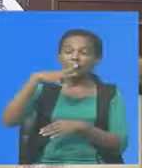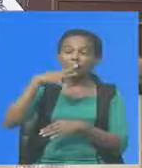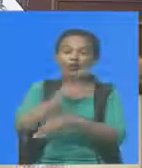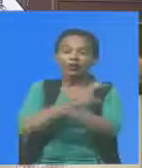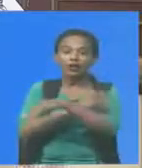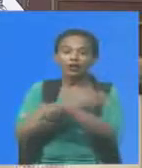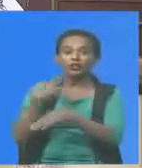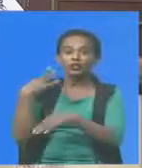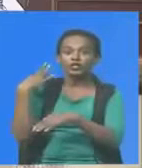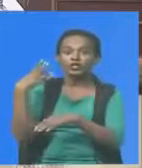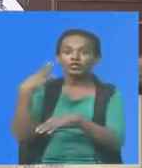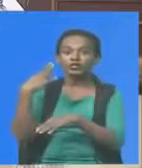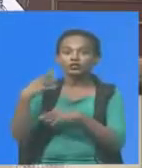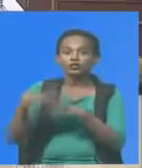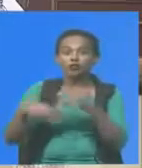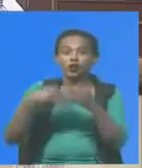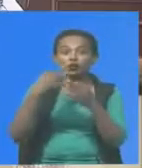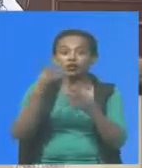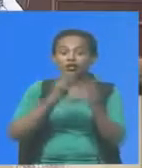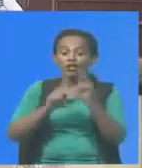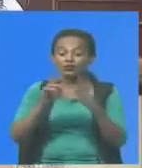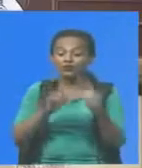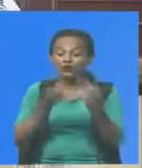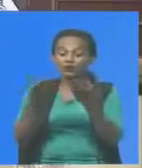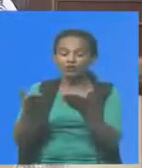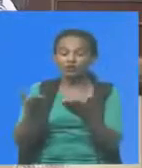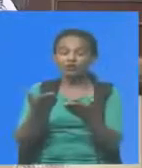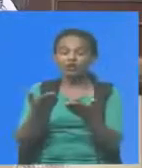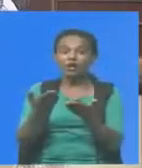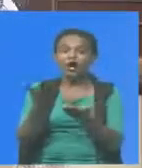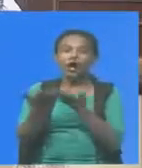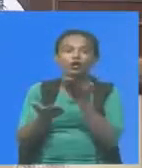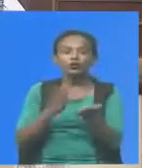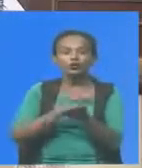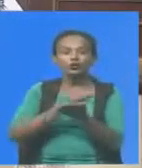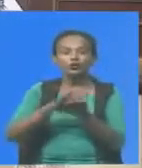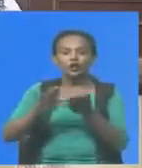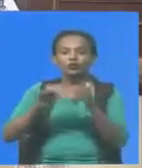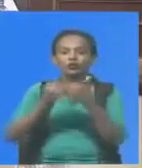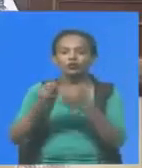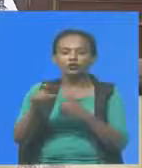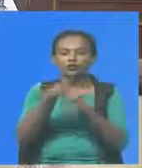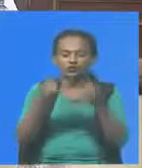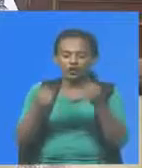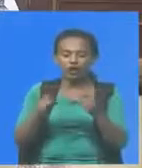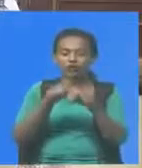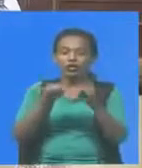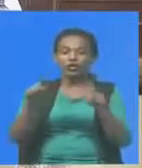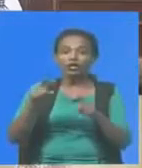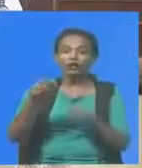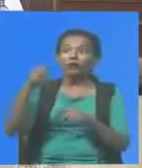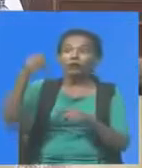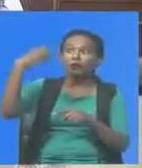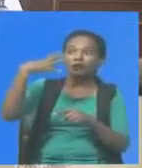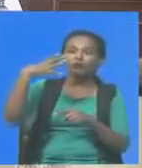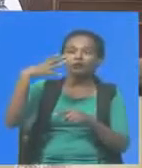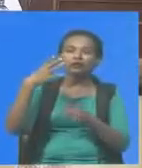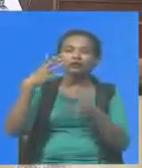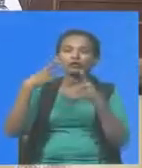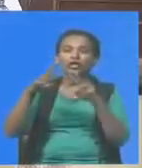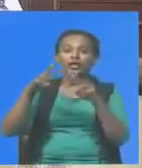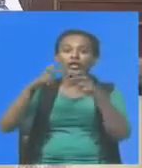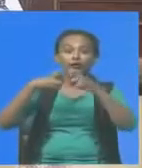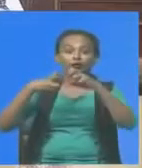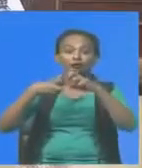ሲዘዋወሩ ለህዝብ ከመሰጡት አገልግሎት ጥራት እንዴት ሊሆን ይችላል? በተለይም መብራትን በተመለከተ